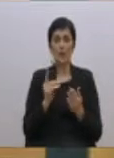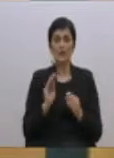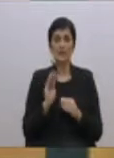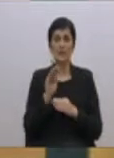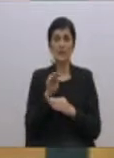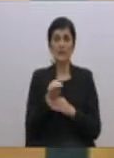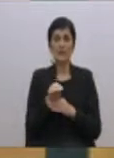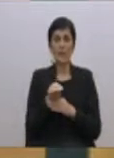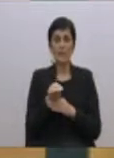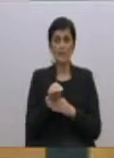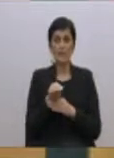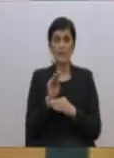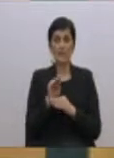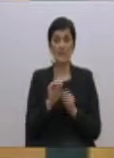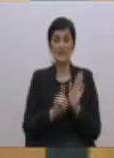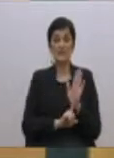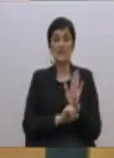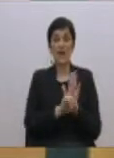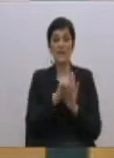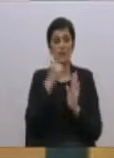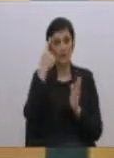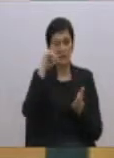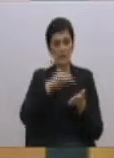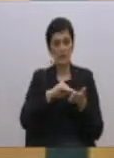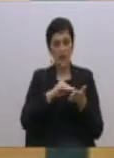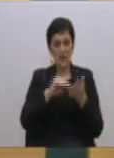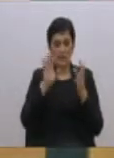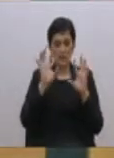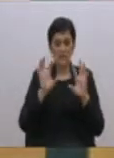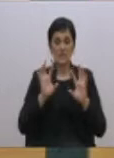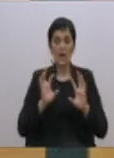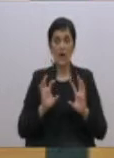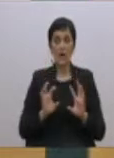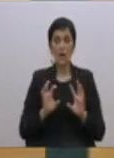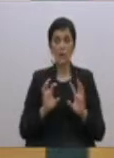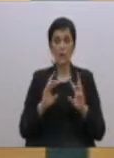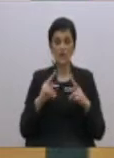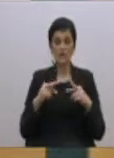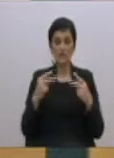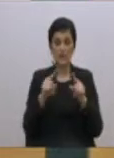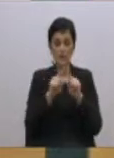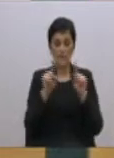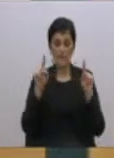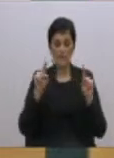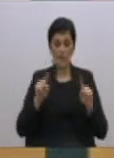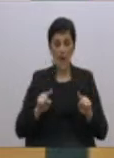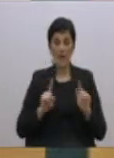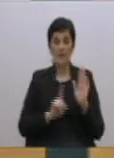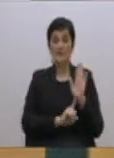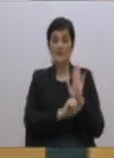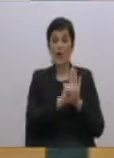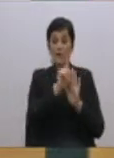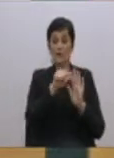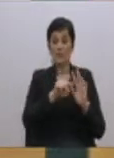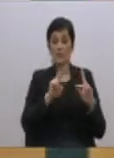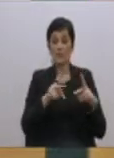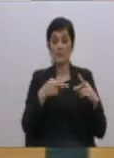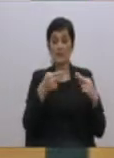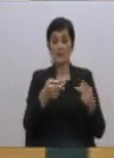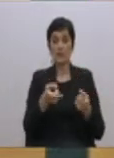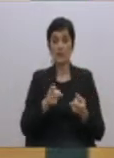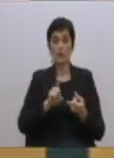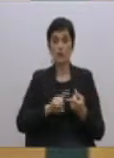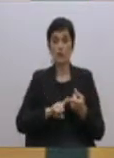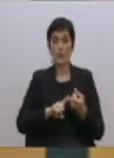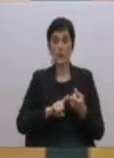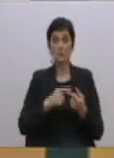დაემატება თავდაპირველად დაინიცირებულ საკანონმდებლო ცვლილებების პაკეტს. თავდაპირველ ცვლილებებს, რაც შეეხება,